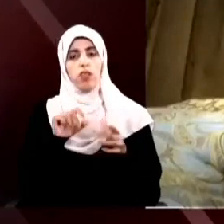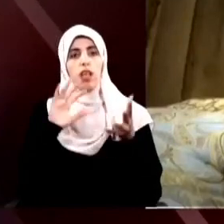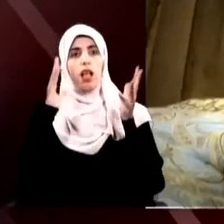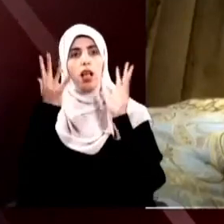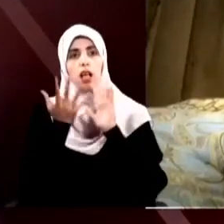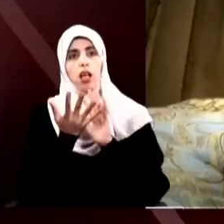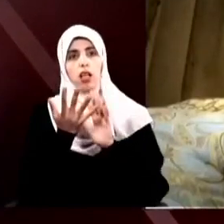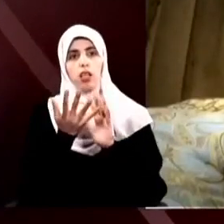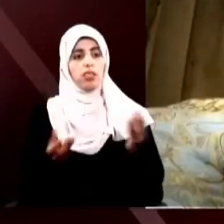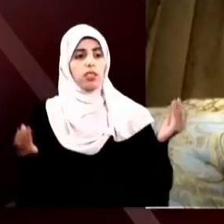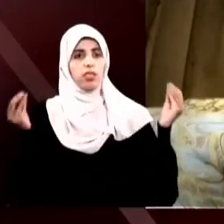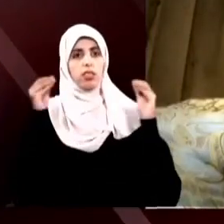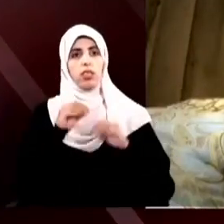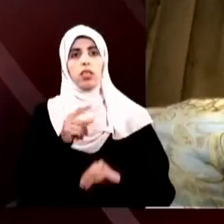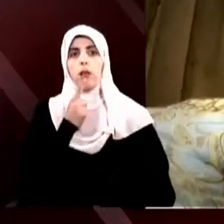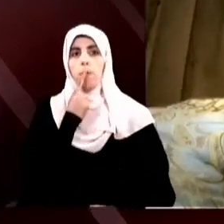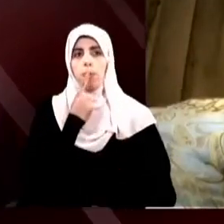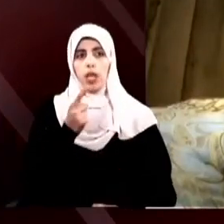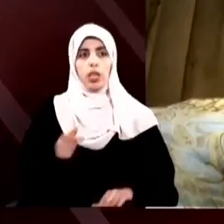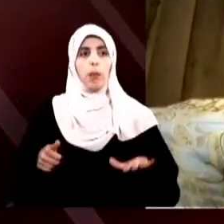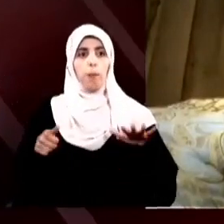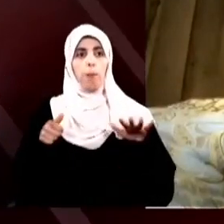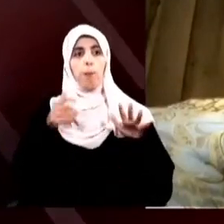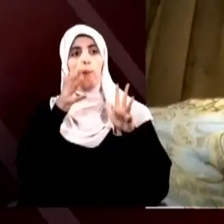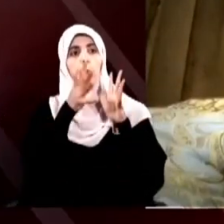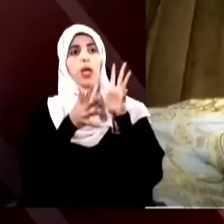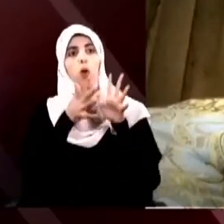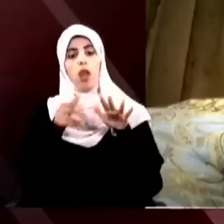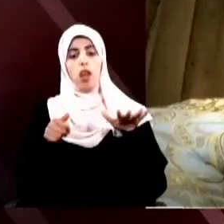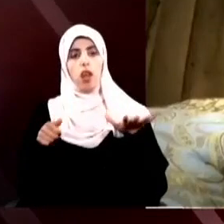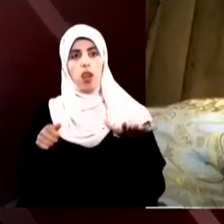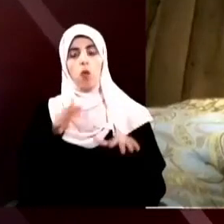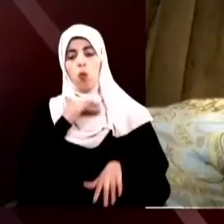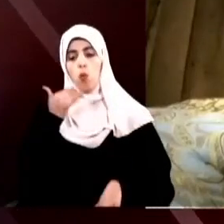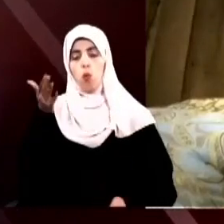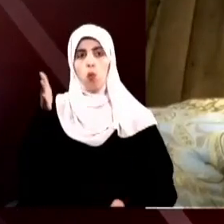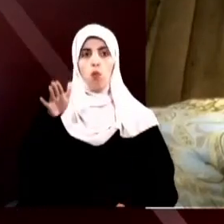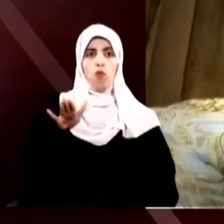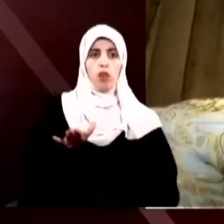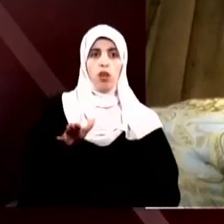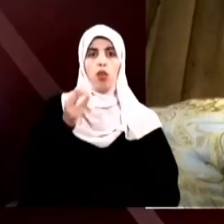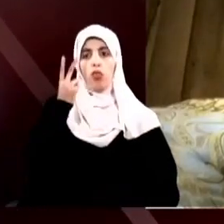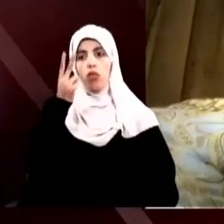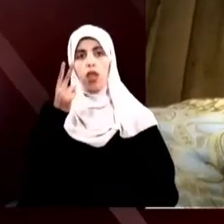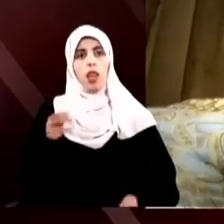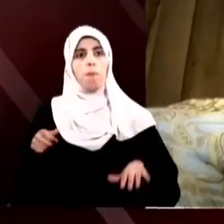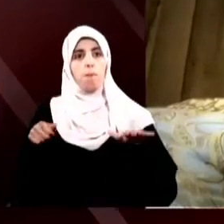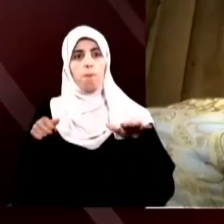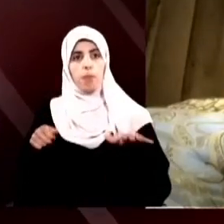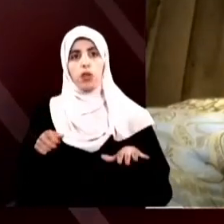العالمي وفاقت 100 مليون حالة، كما فاقت عدد الوفيات 2 مليون